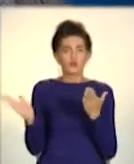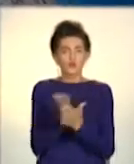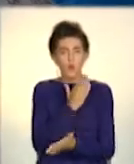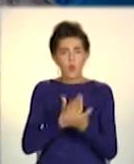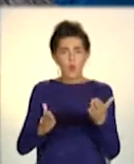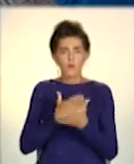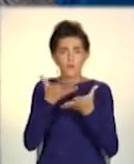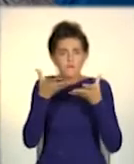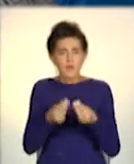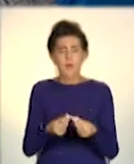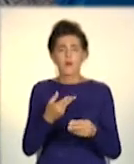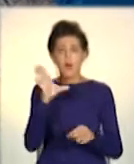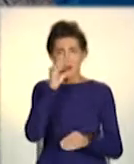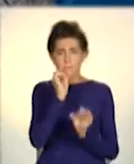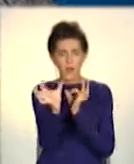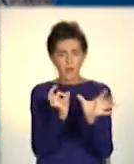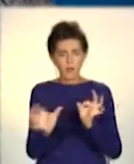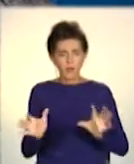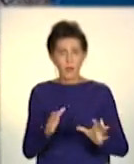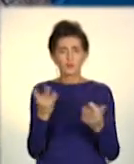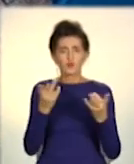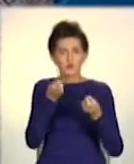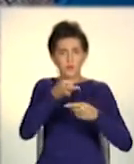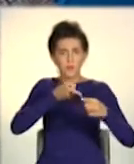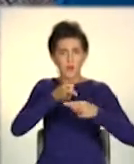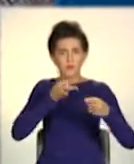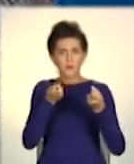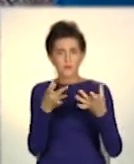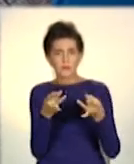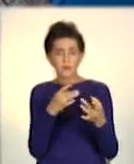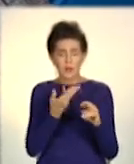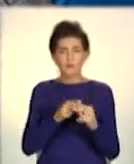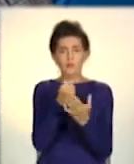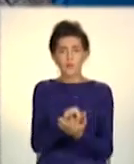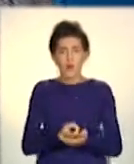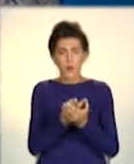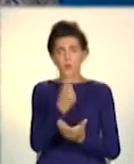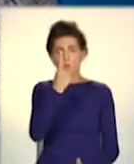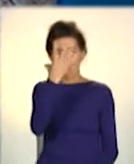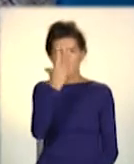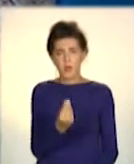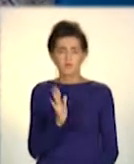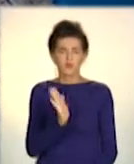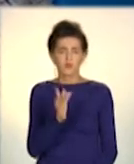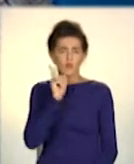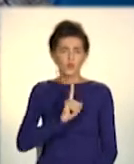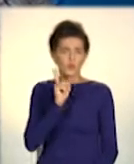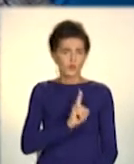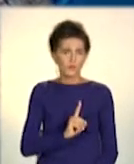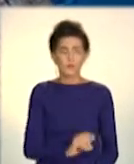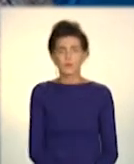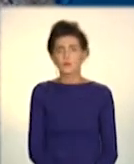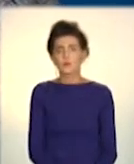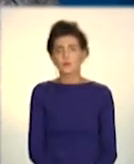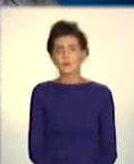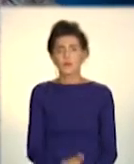весь в п'ятнах. Полузрілий треба знімати почти. Він, якщо полежить день, він вже спілий.